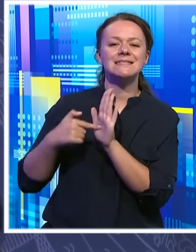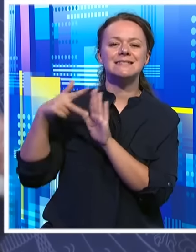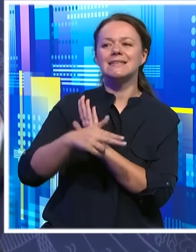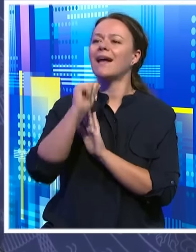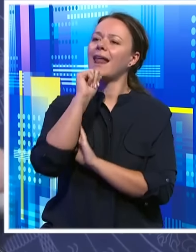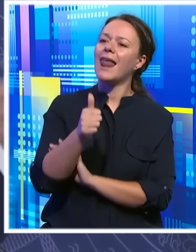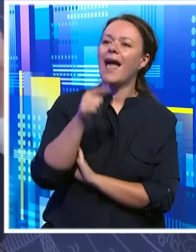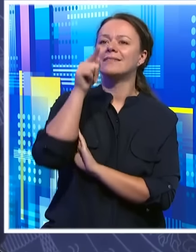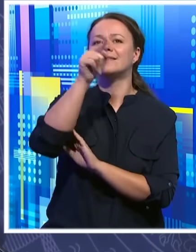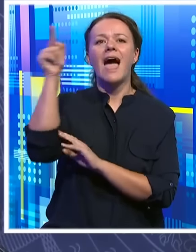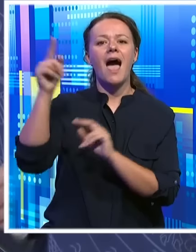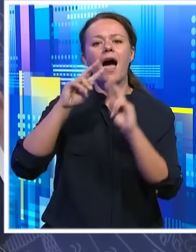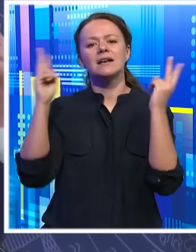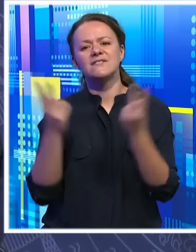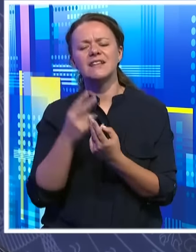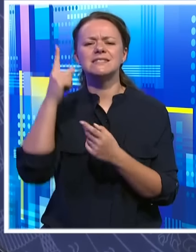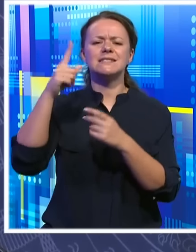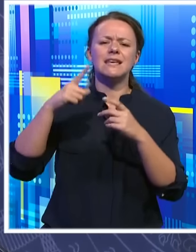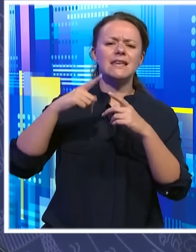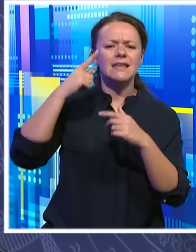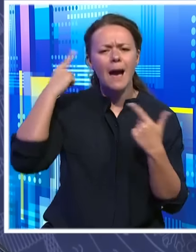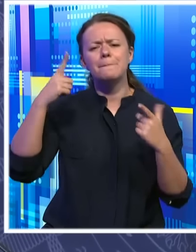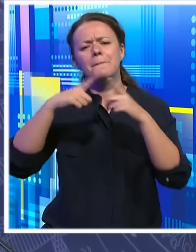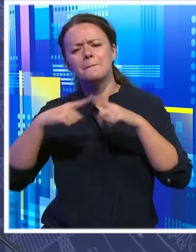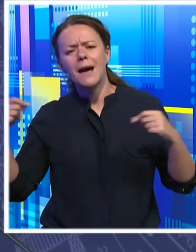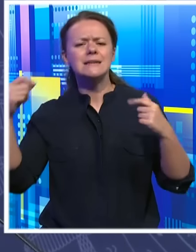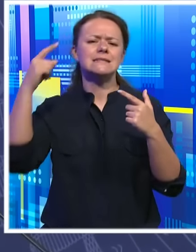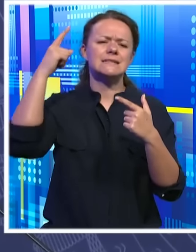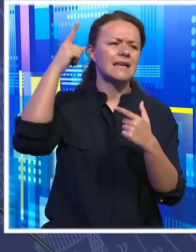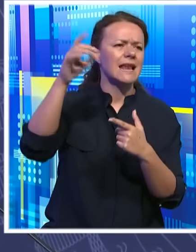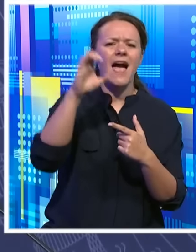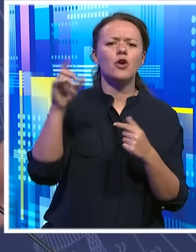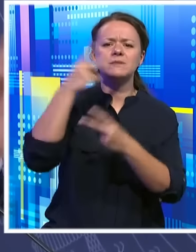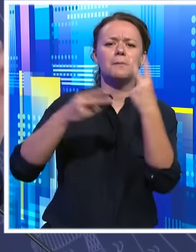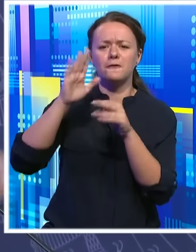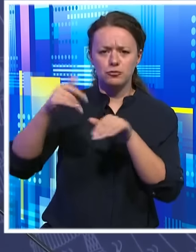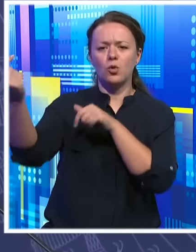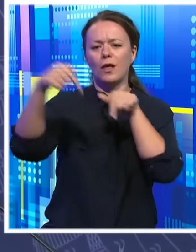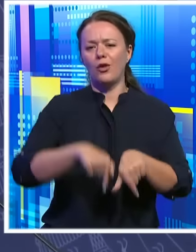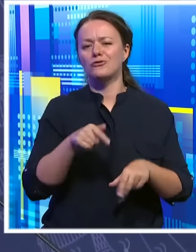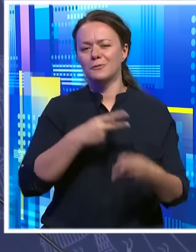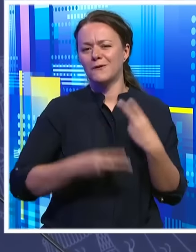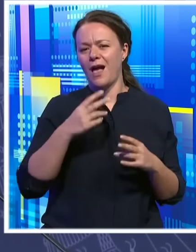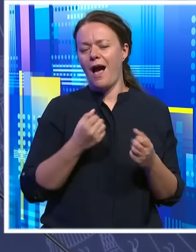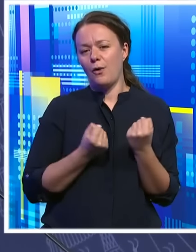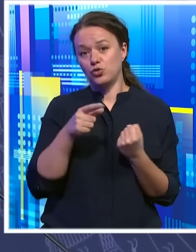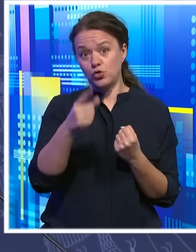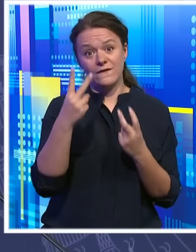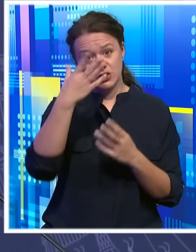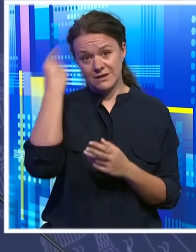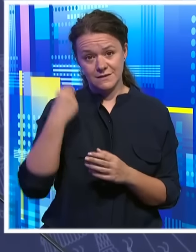svetske od korejskih, japanskih, kineskih do evropskih proizvođača automobila. To je veoma važna stvar koju sam